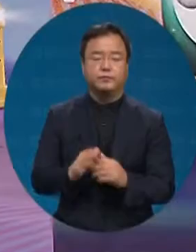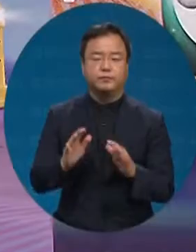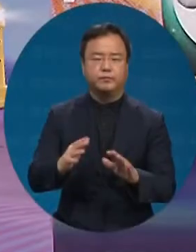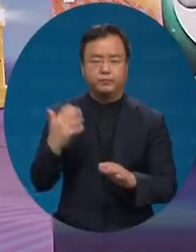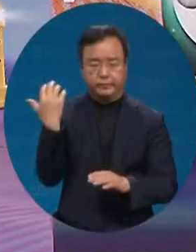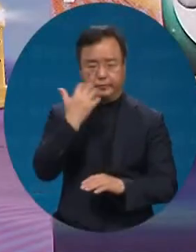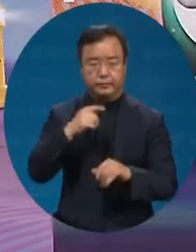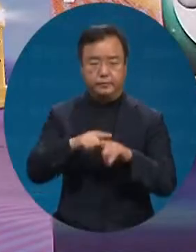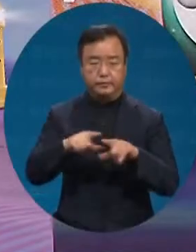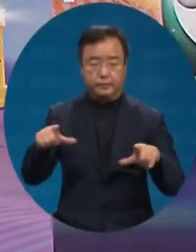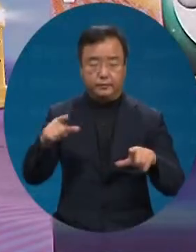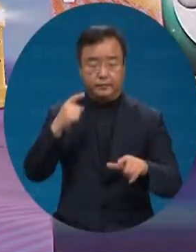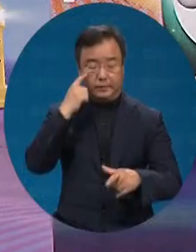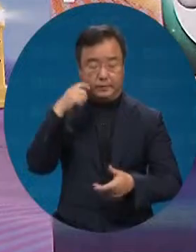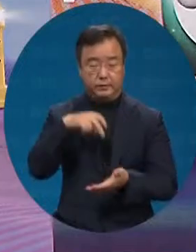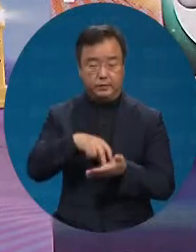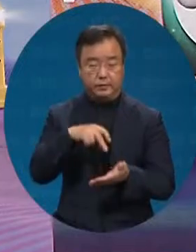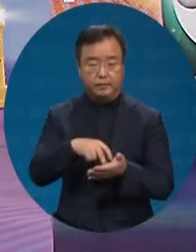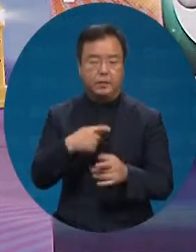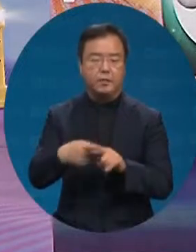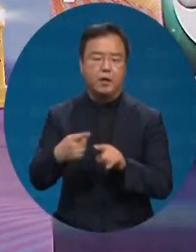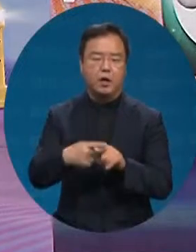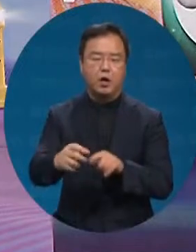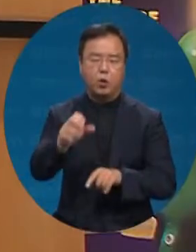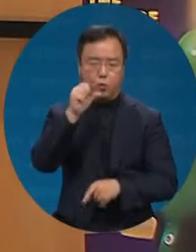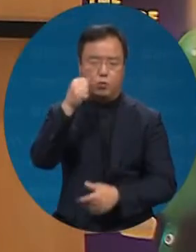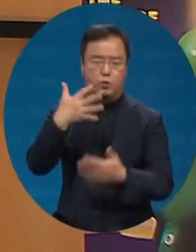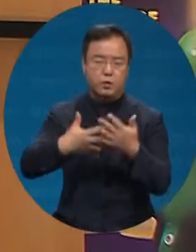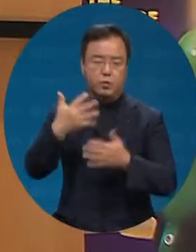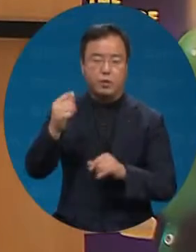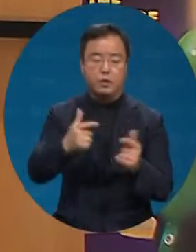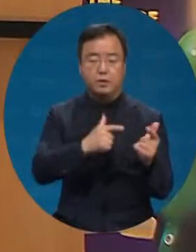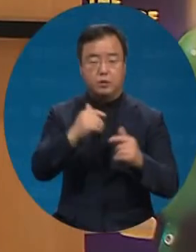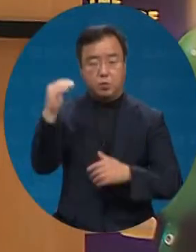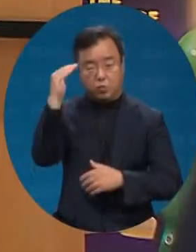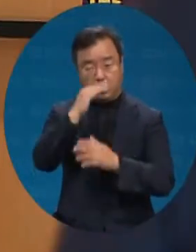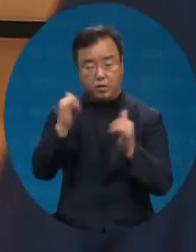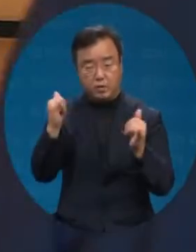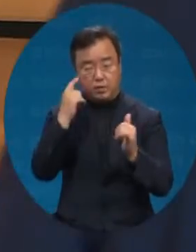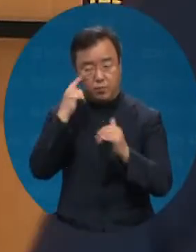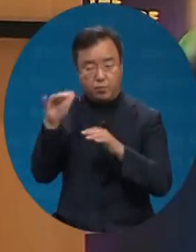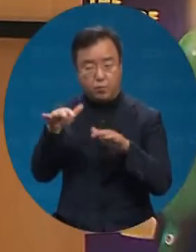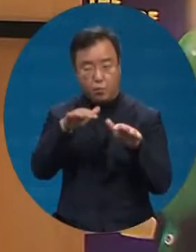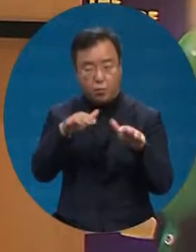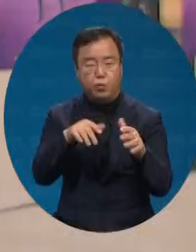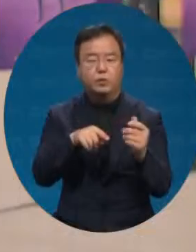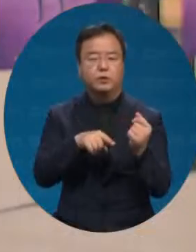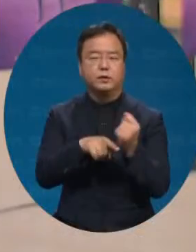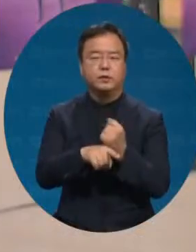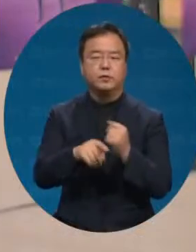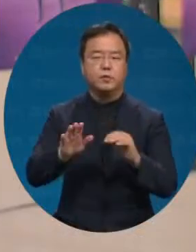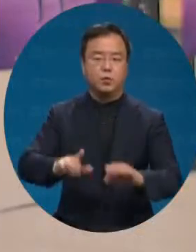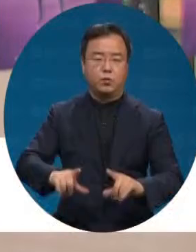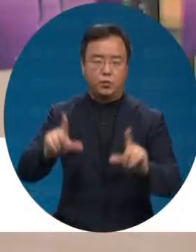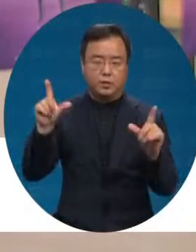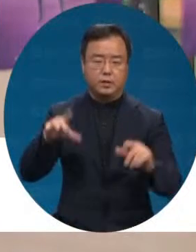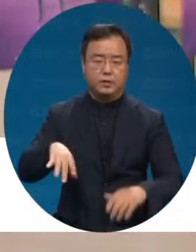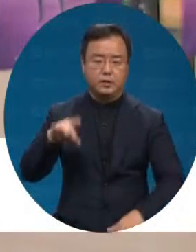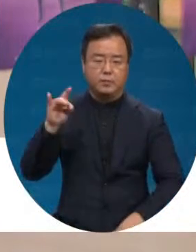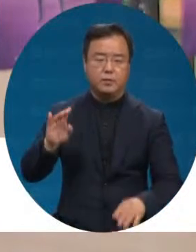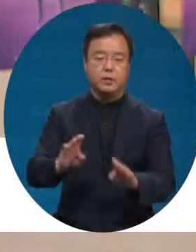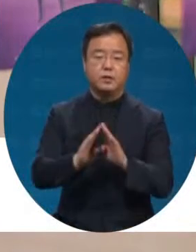관점에서 높은 평가를 받는 영화들을 관객들이 눈 여겨 보는 이유입니다 올해 초에 개봉된 영화